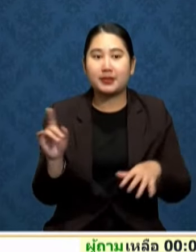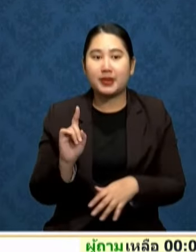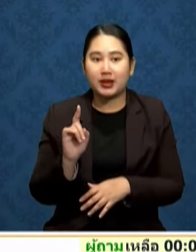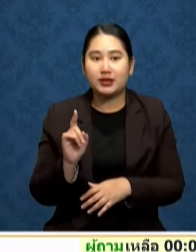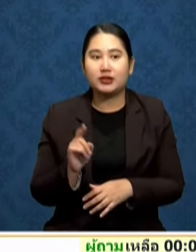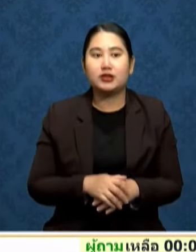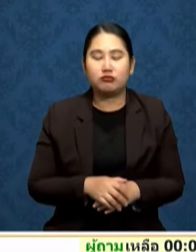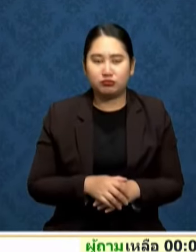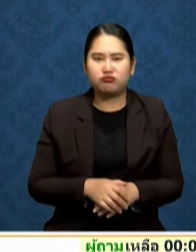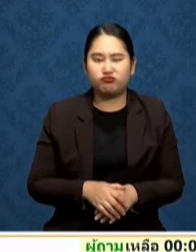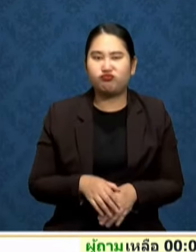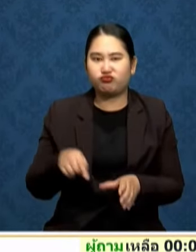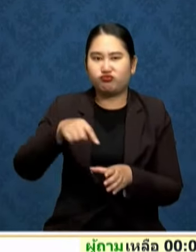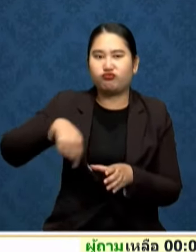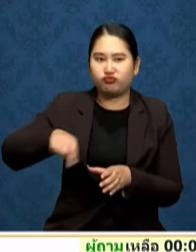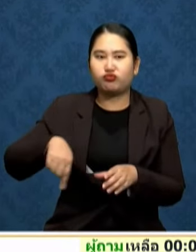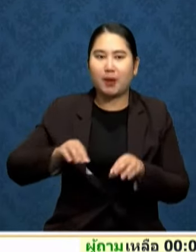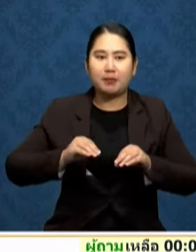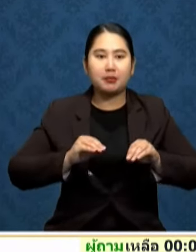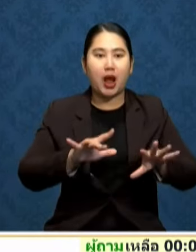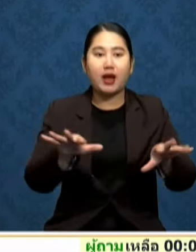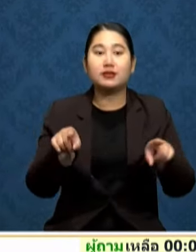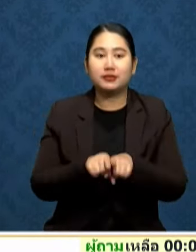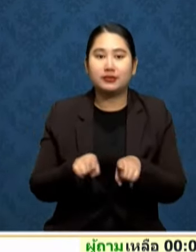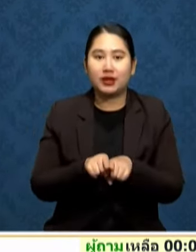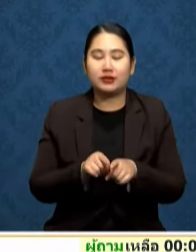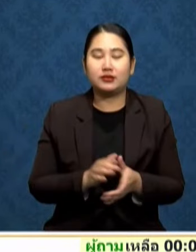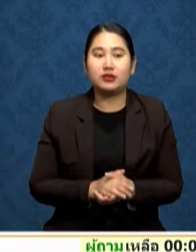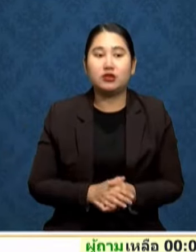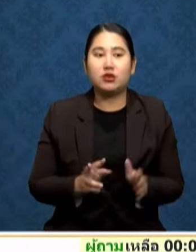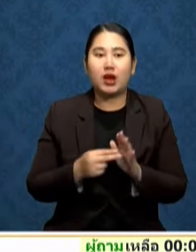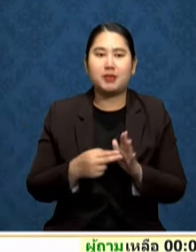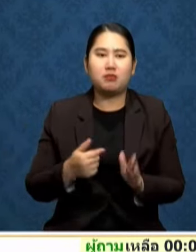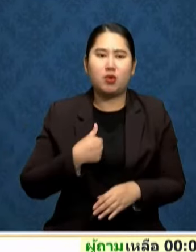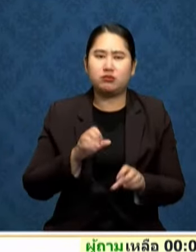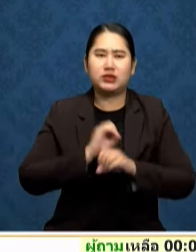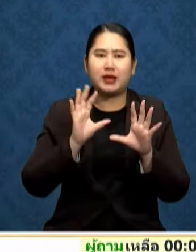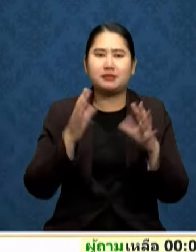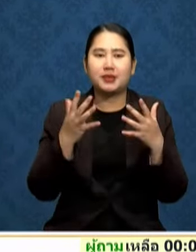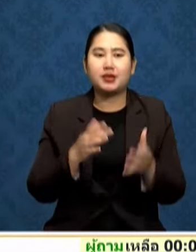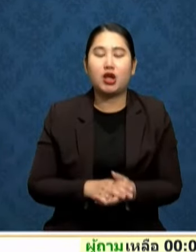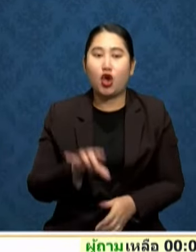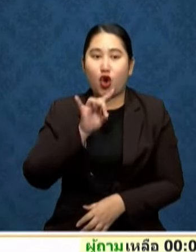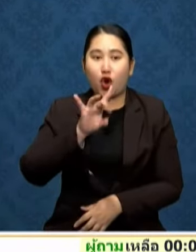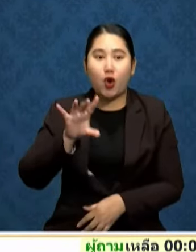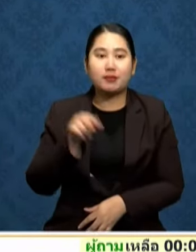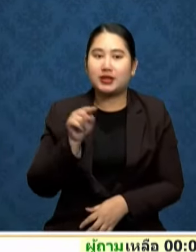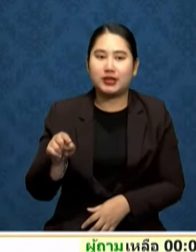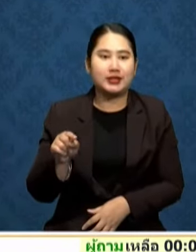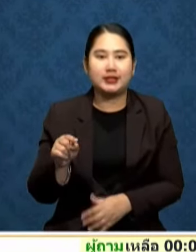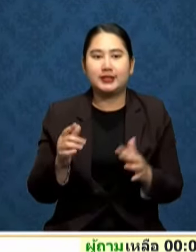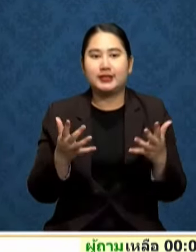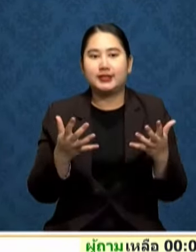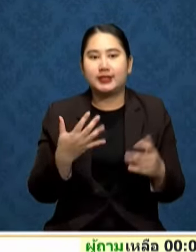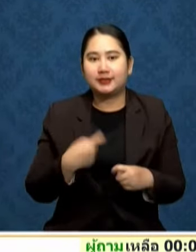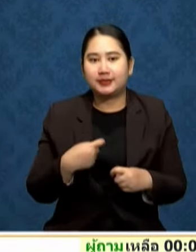แหล่งประชากรเดียวกันแต่ยังไงก็ดีครับผมก็ไม่สามารถฟันธงได้ 100% ผมต้อง